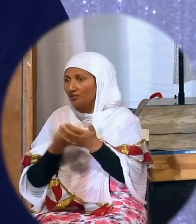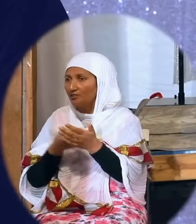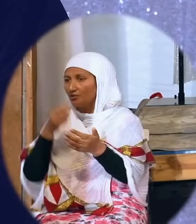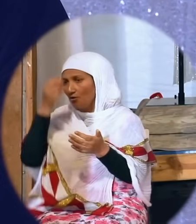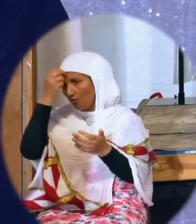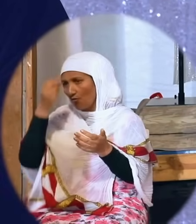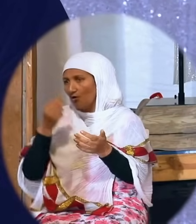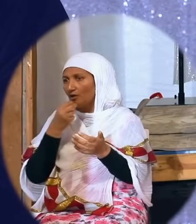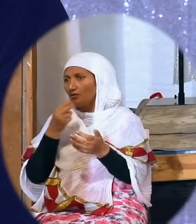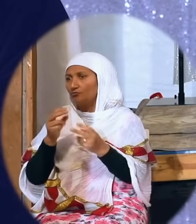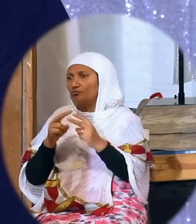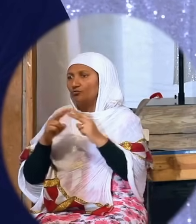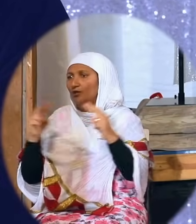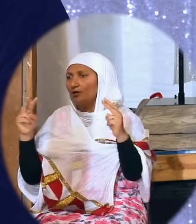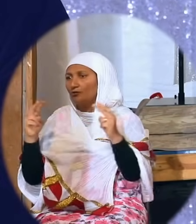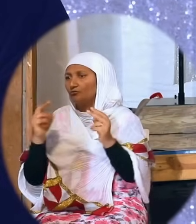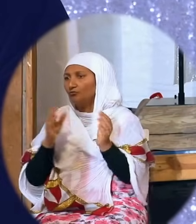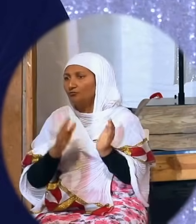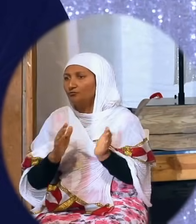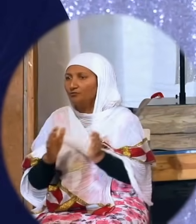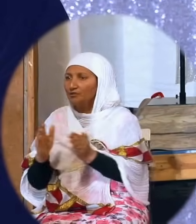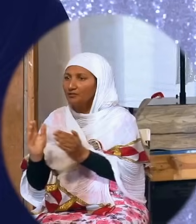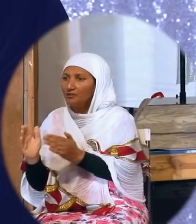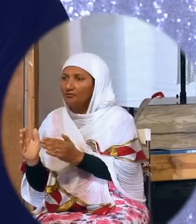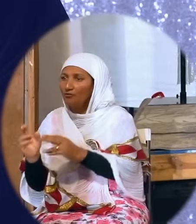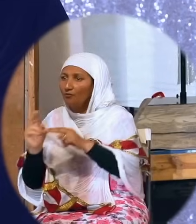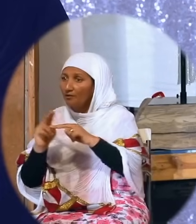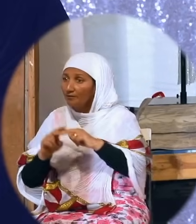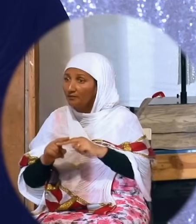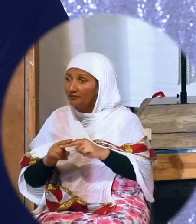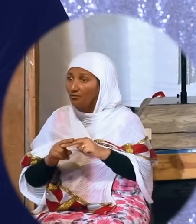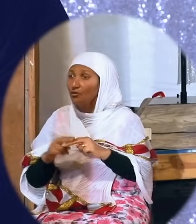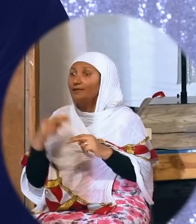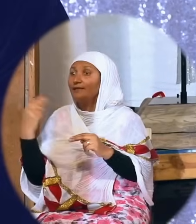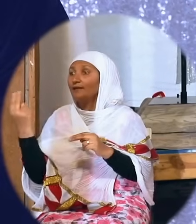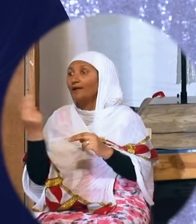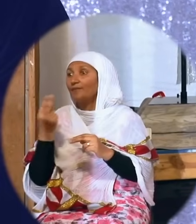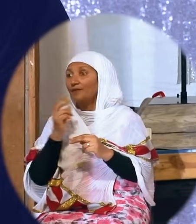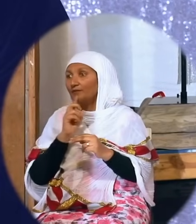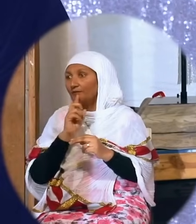ወላጆችም ታላላቆችም ተዘጋጅቶ መቀመጣቸው በጣም ጠቃሚ ነው።